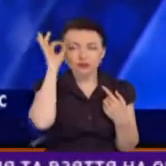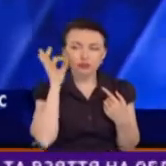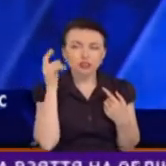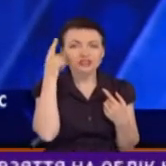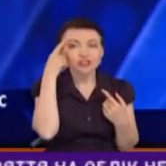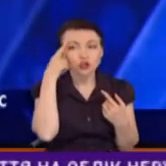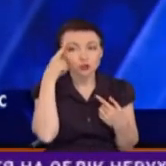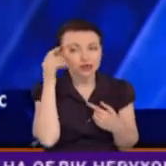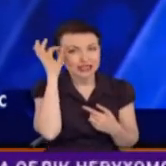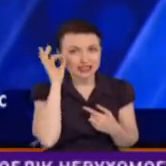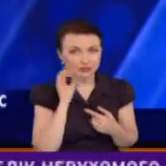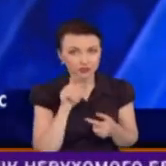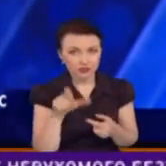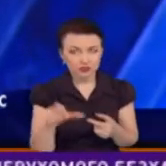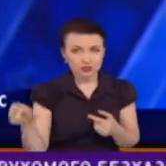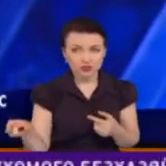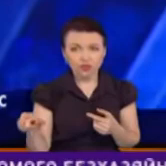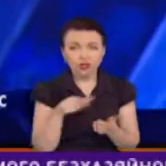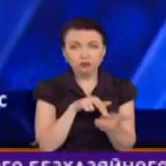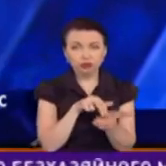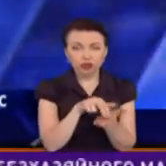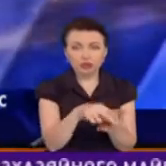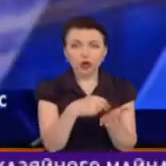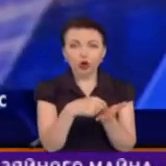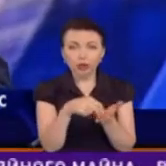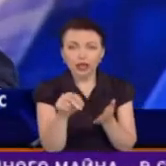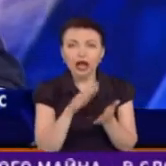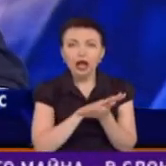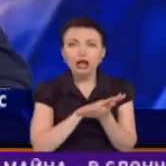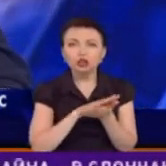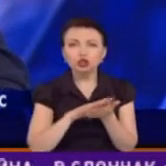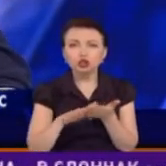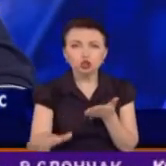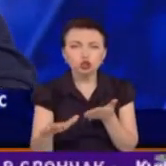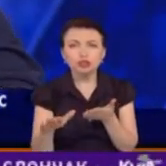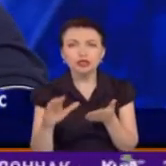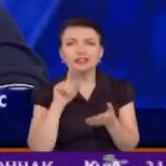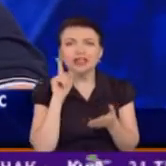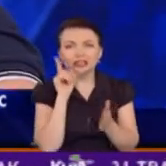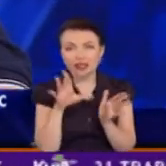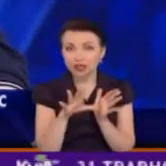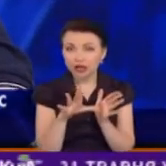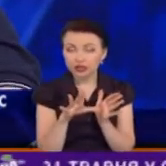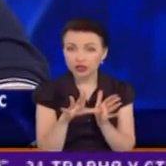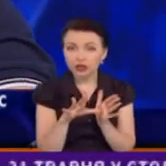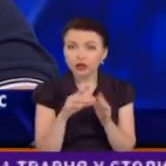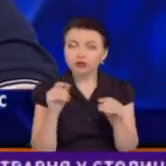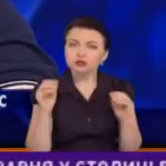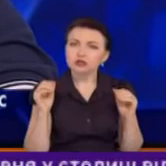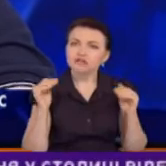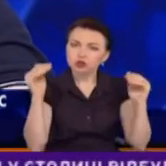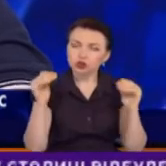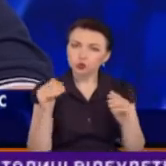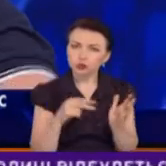свідомо, німці, йшли на купівлю екологічно чистої зеленої енергії за завищеною